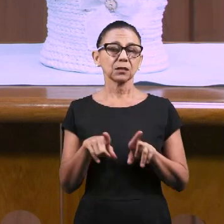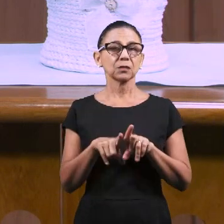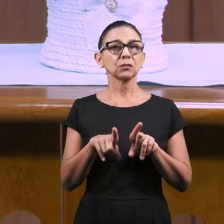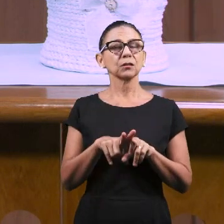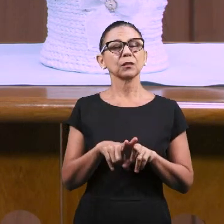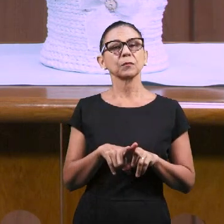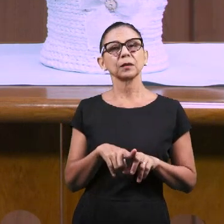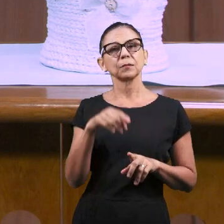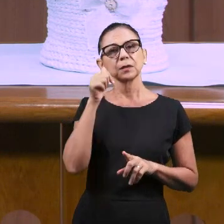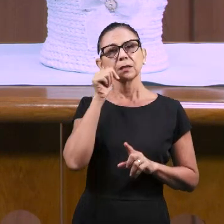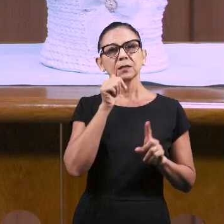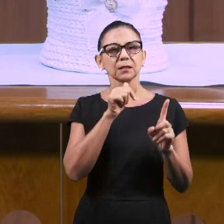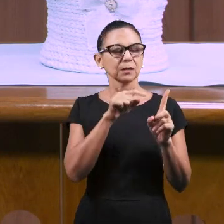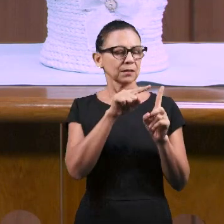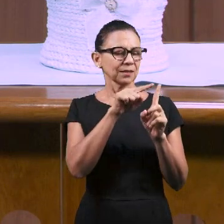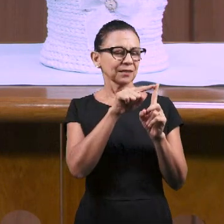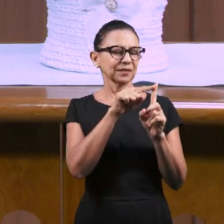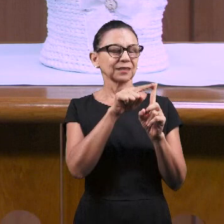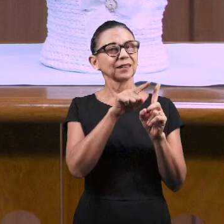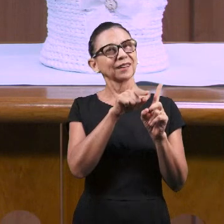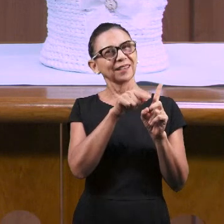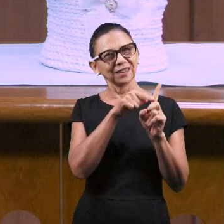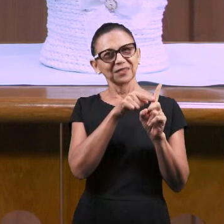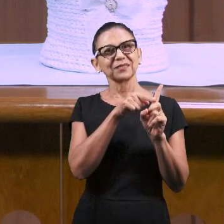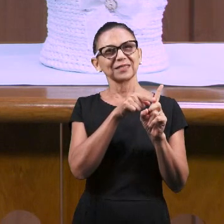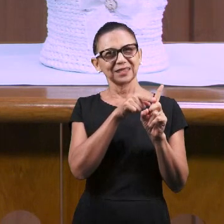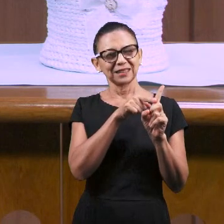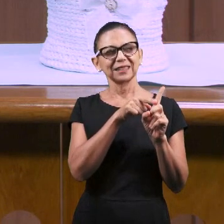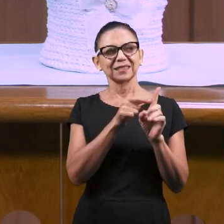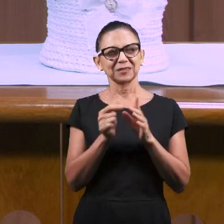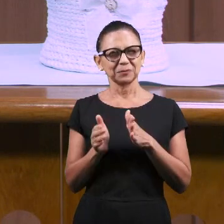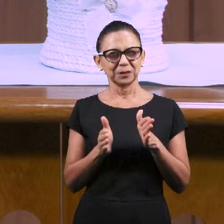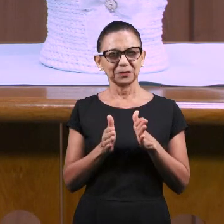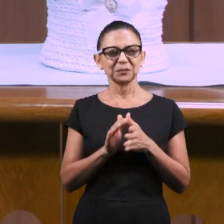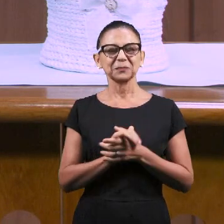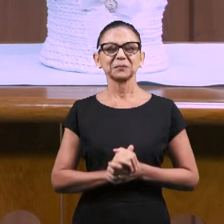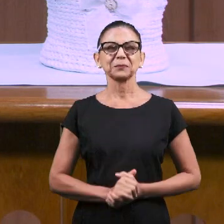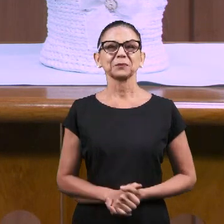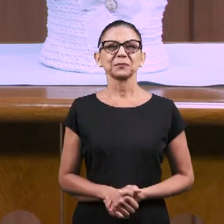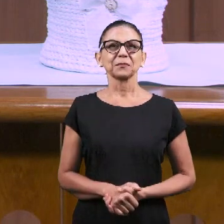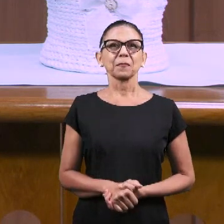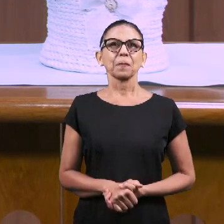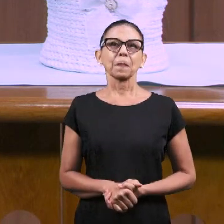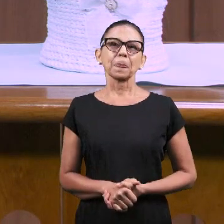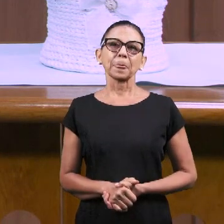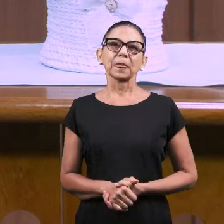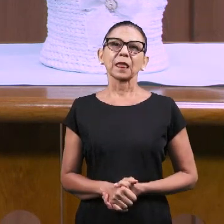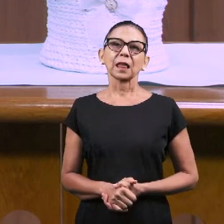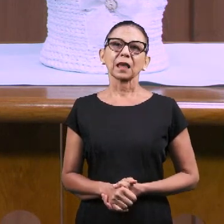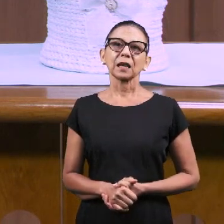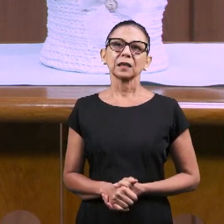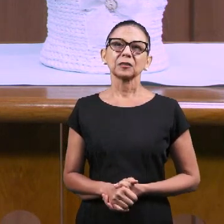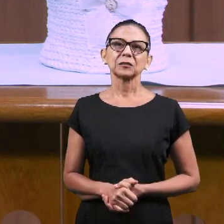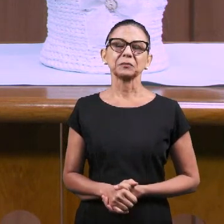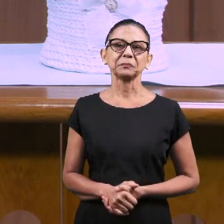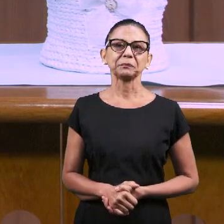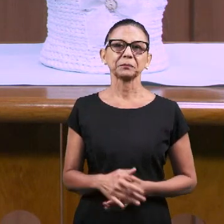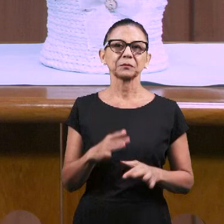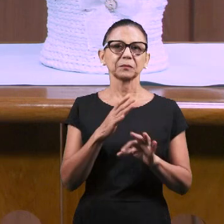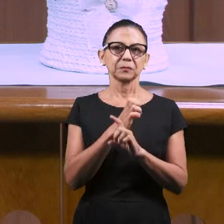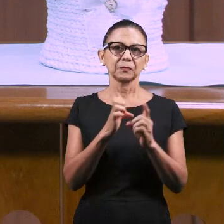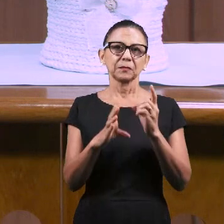aussi pour les sœurs qui sont enceintes, sont dans cette phase de gestation. Nous allons prier maintenant et finir l'école biblique